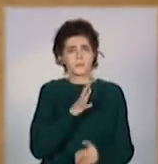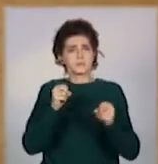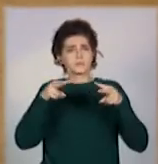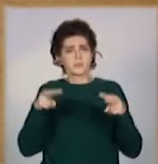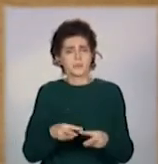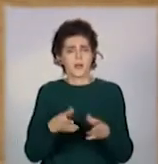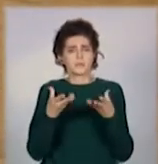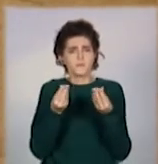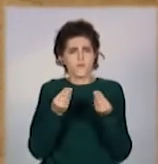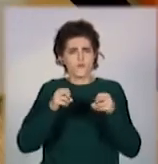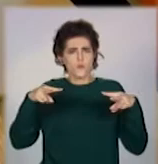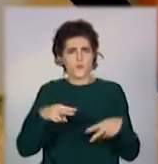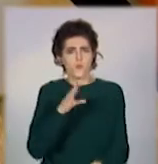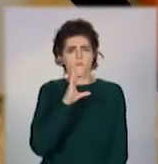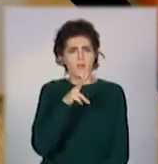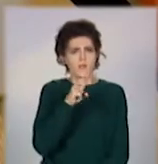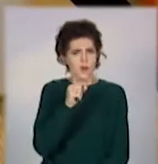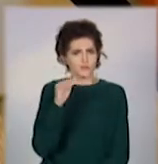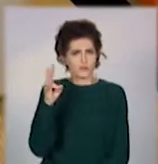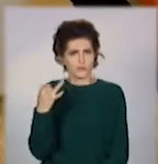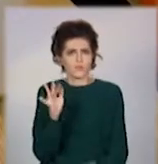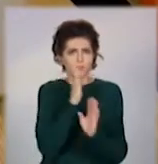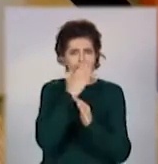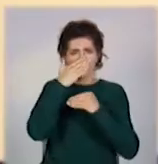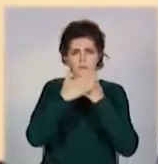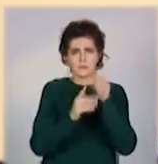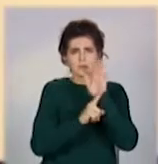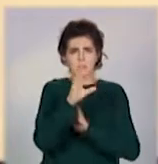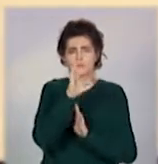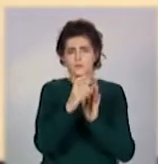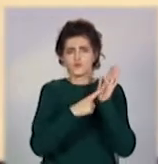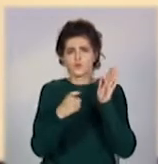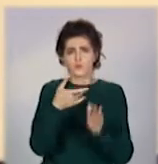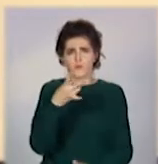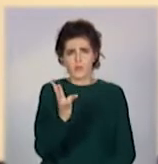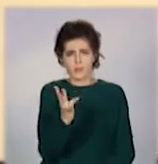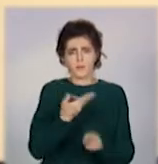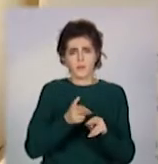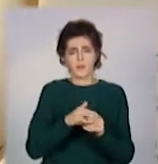придбати зволожувач повітря. Коштують вони від 600 гривень і особливо потрібні,